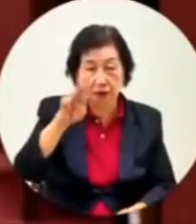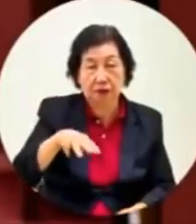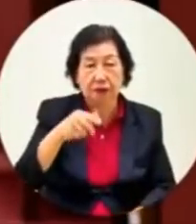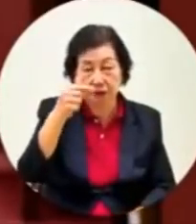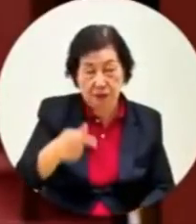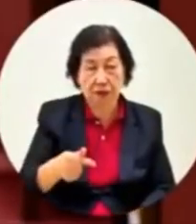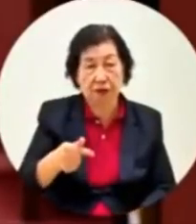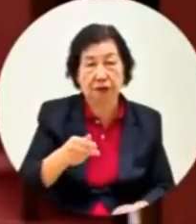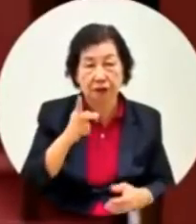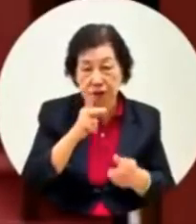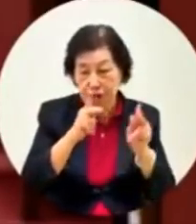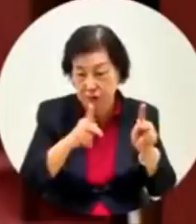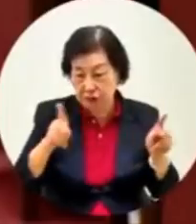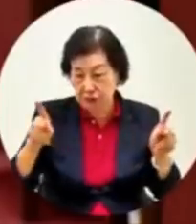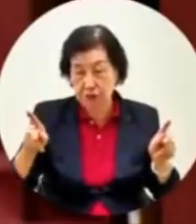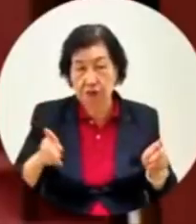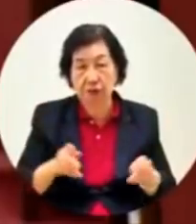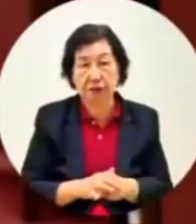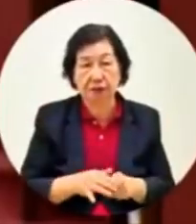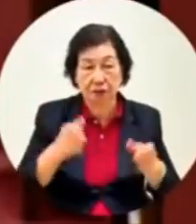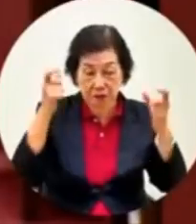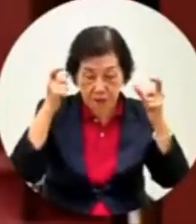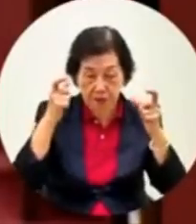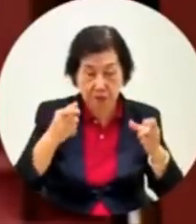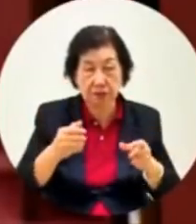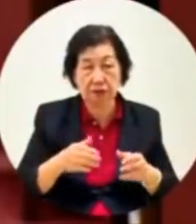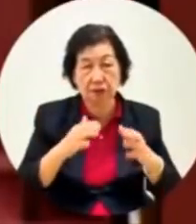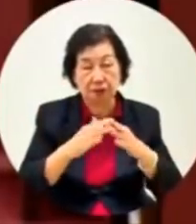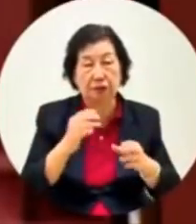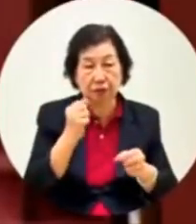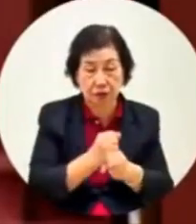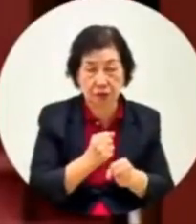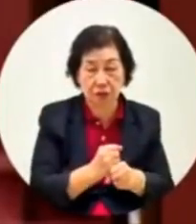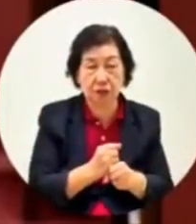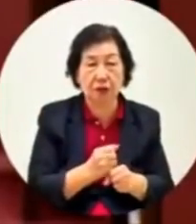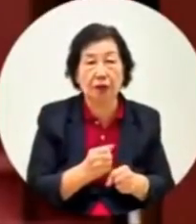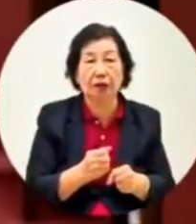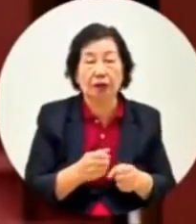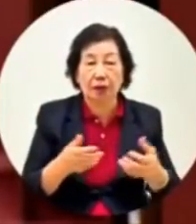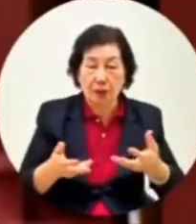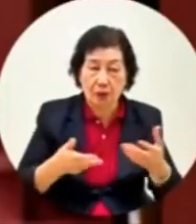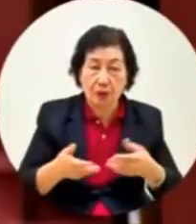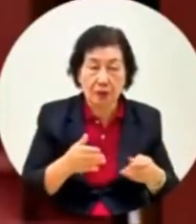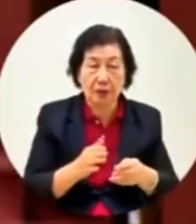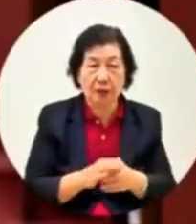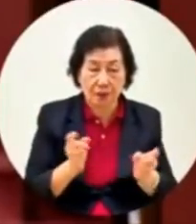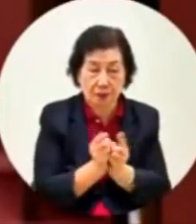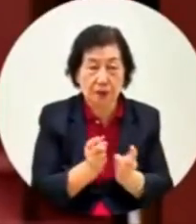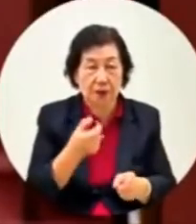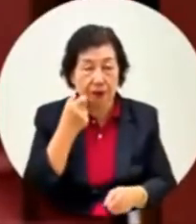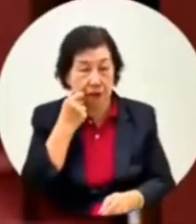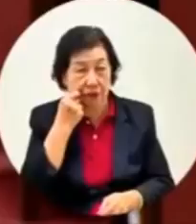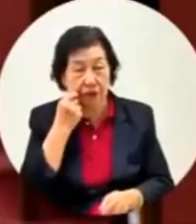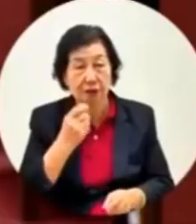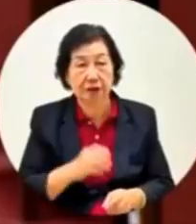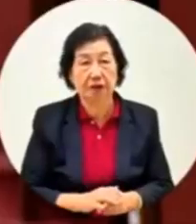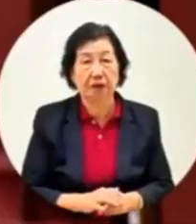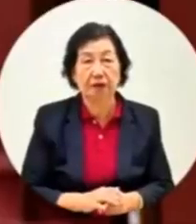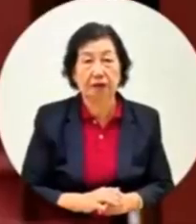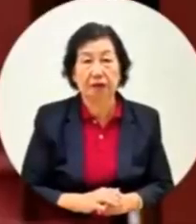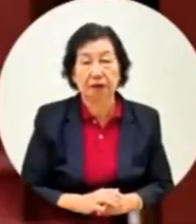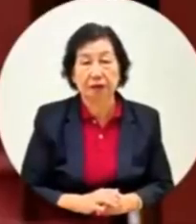啊。高雄做什么事情都好难哦，都没法多走。哦，这个中医里面，哦，难